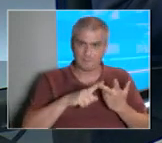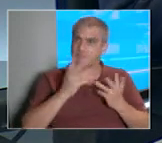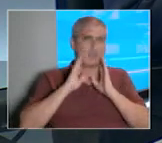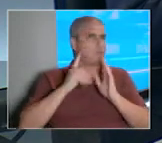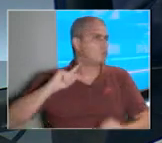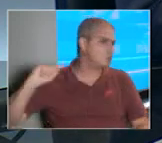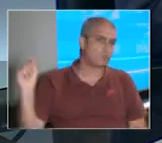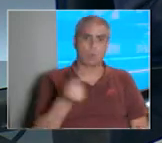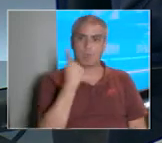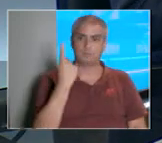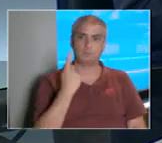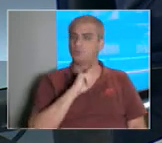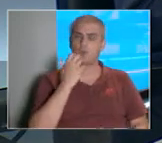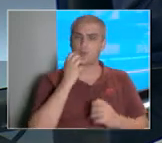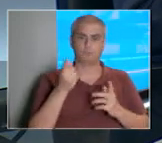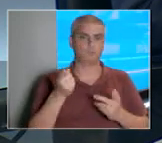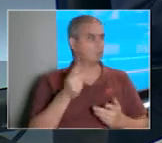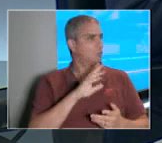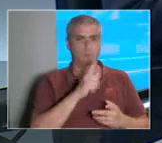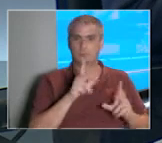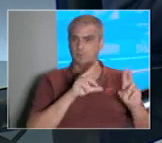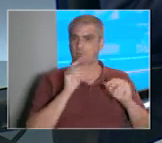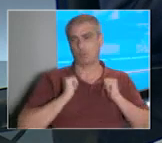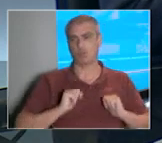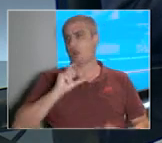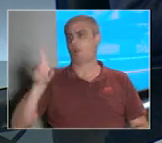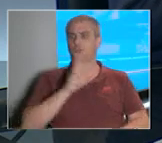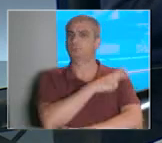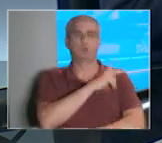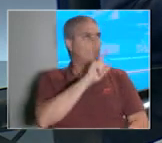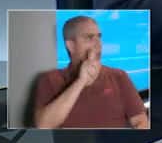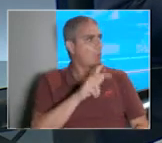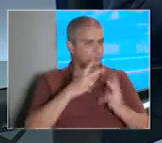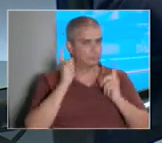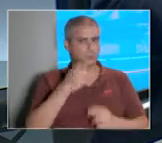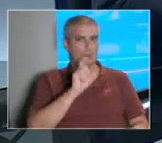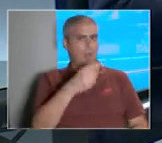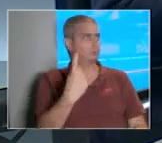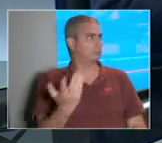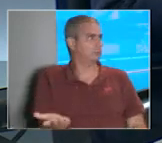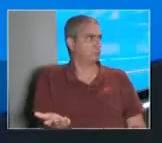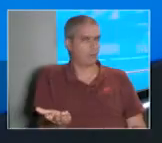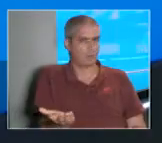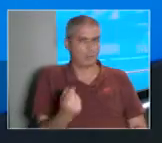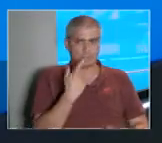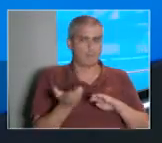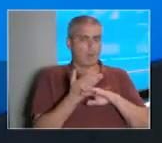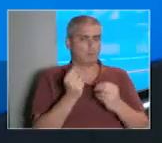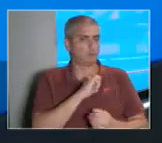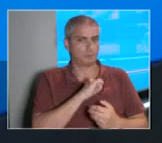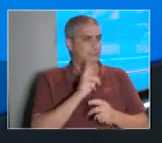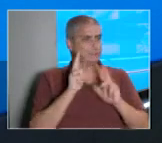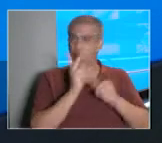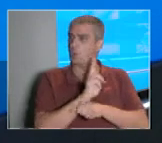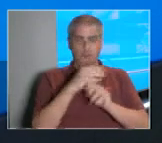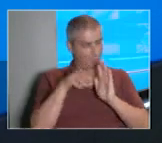הוא חוצה מגזרים. אולי שגם הציבור... כולם עשיבו את הסחורה. אולי אותו דבר. ואז נוח להם להאשים את המשטרה. אולי הציבור צריך להאשים את עצמו. אתה בא למעלה פה נקודה מעניינת. הציבור לא שמר